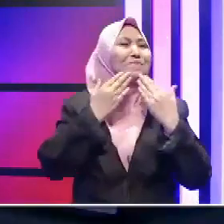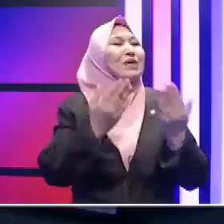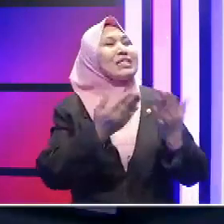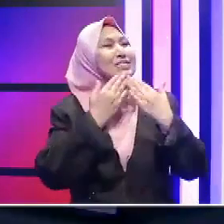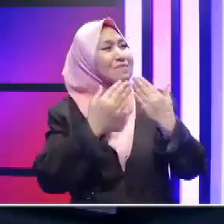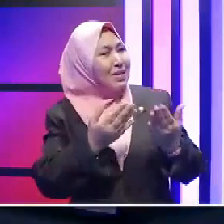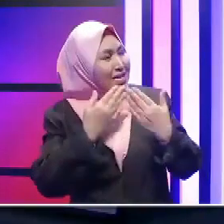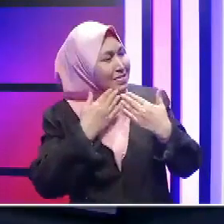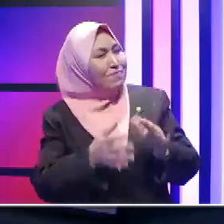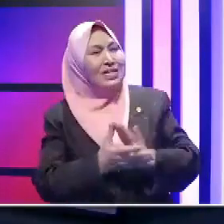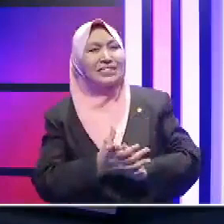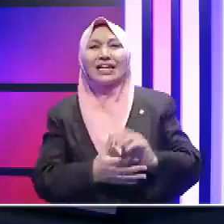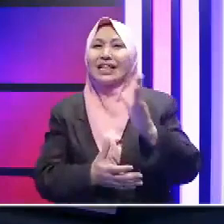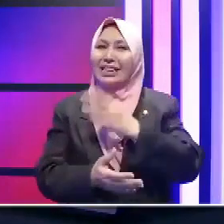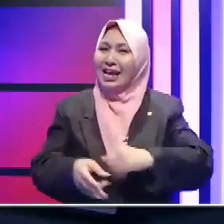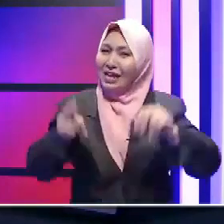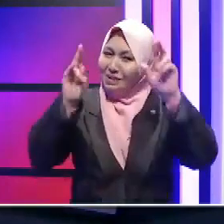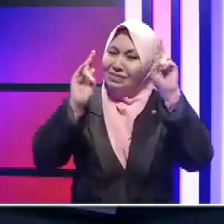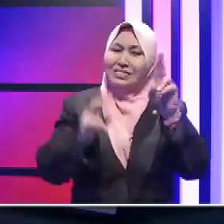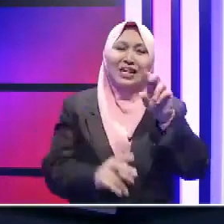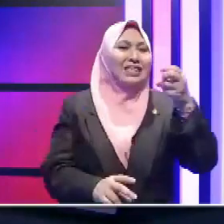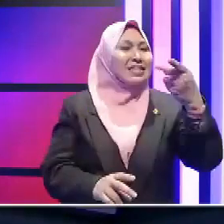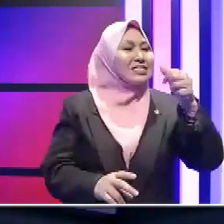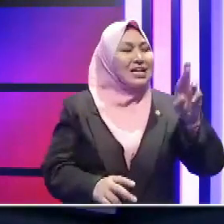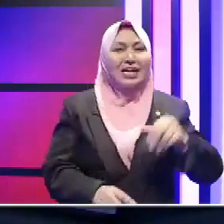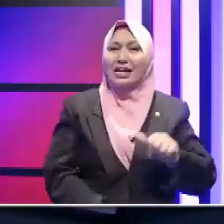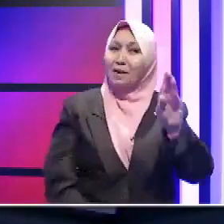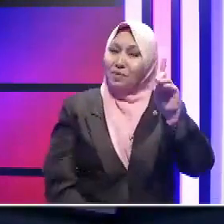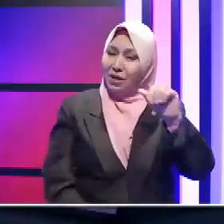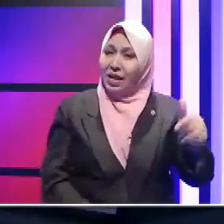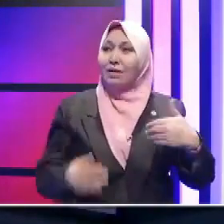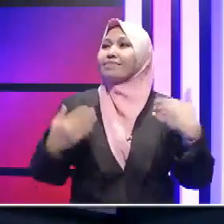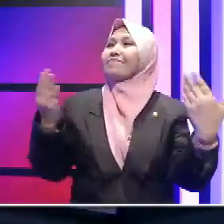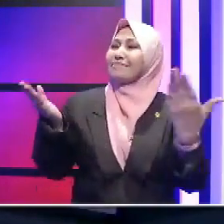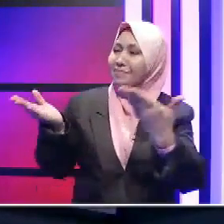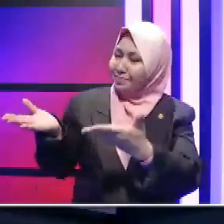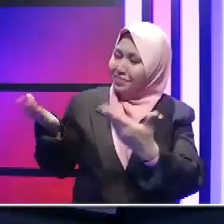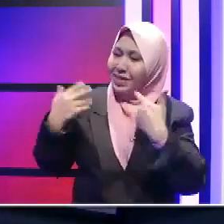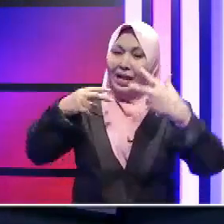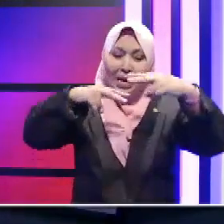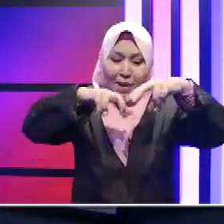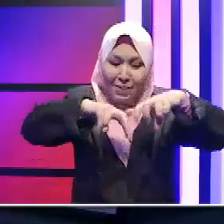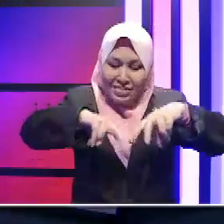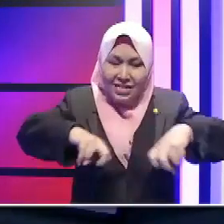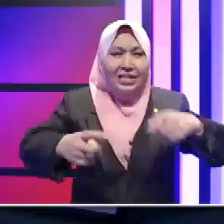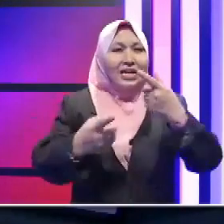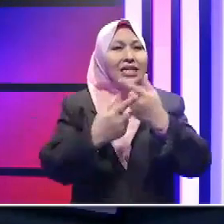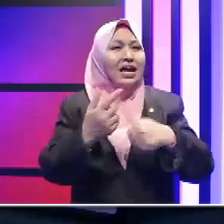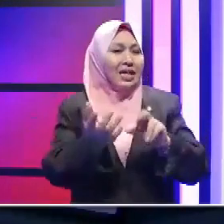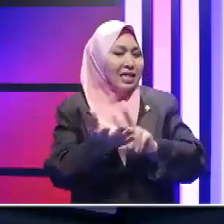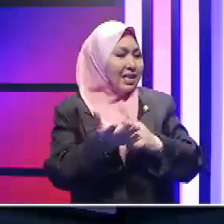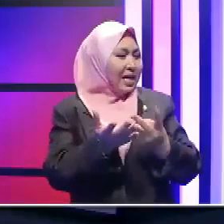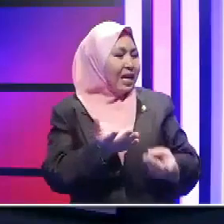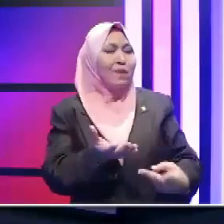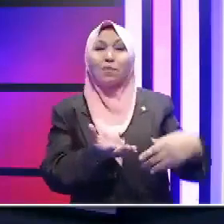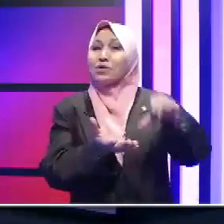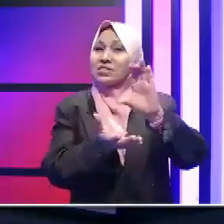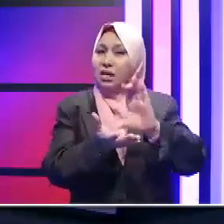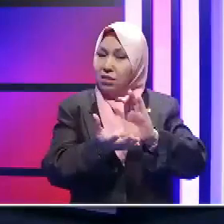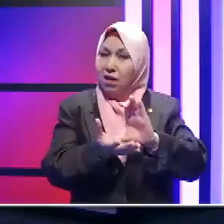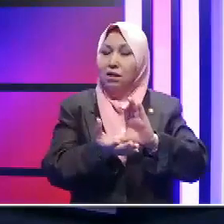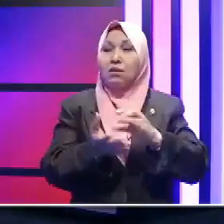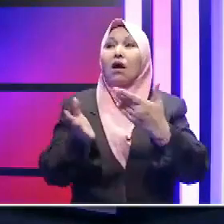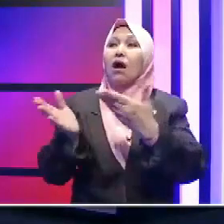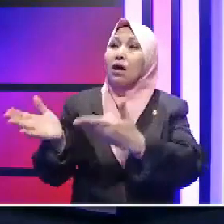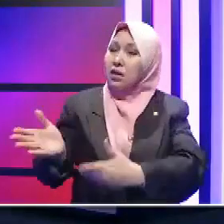B Syaikh Abdurrahman seperti yang tuanku nadi beliau adalah penyelidik daripada tadabbur sente yang beliau